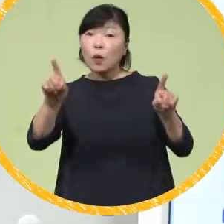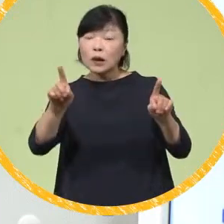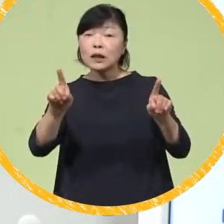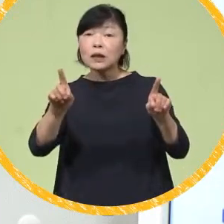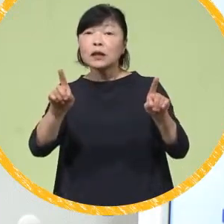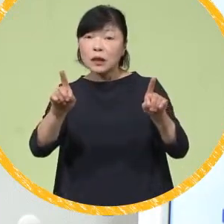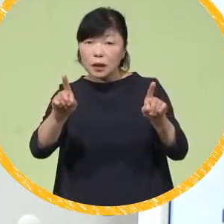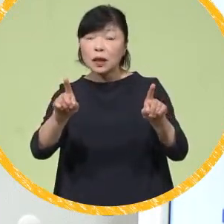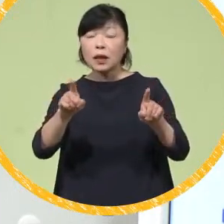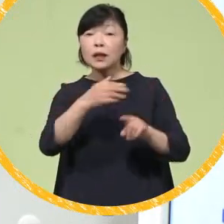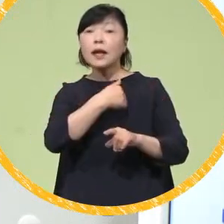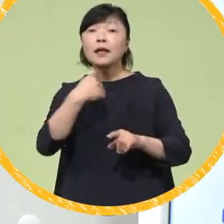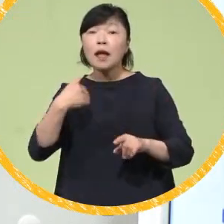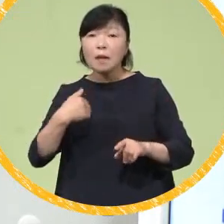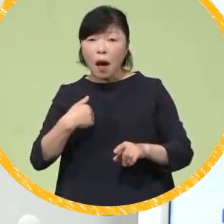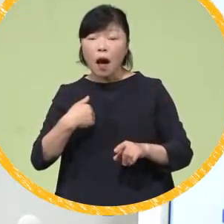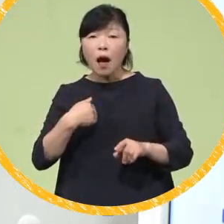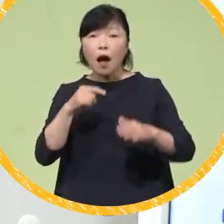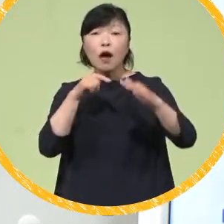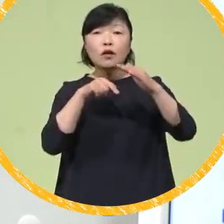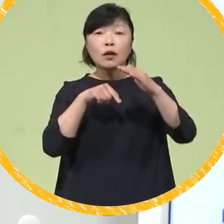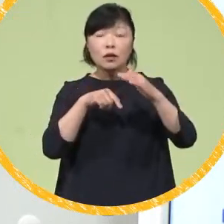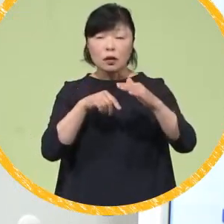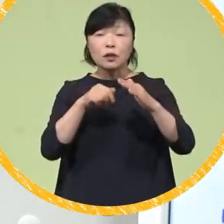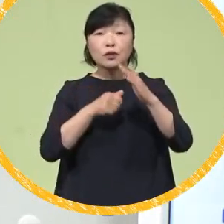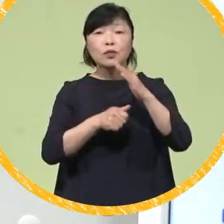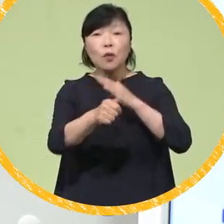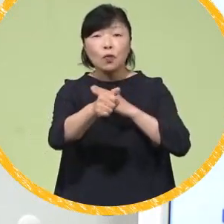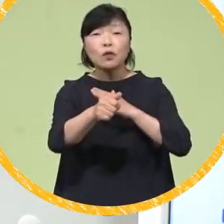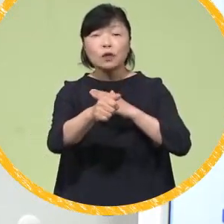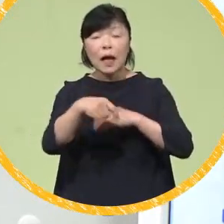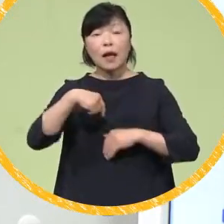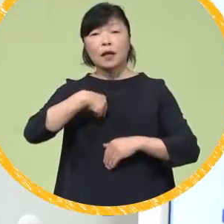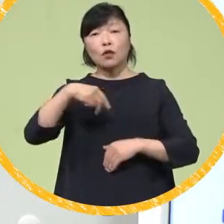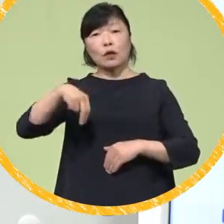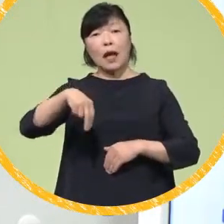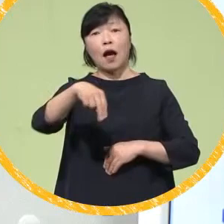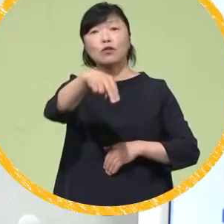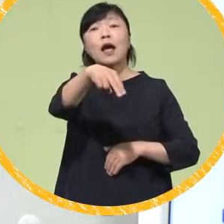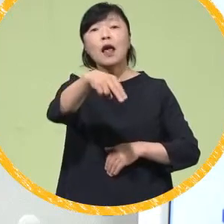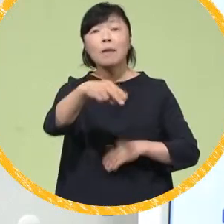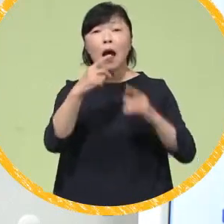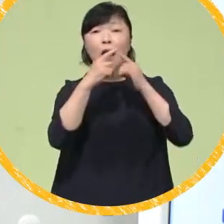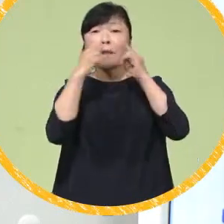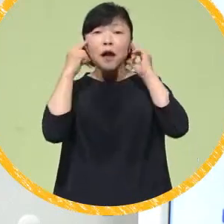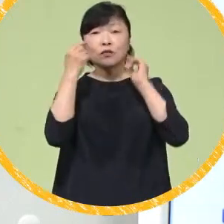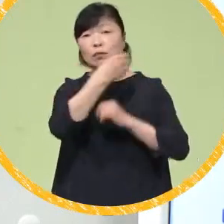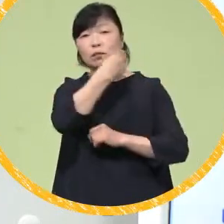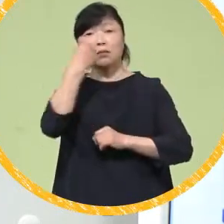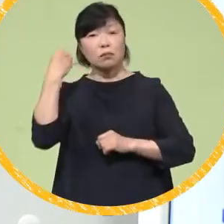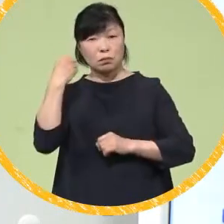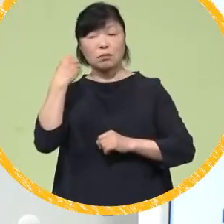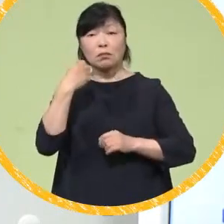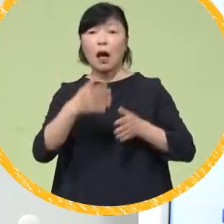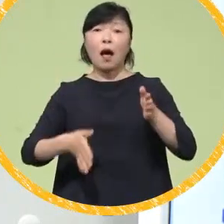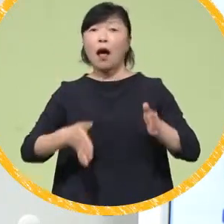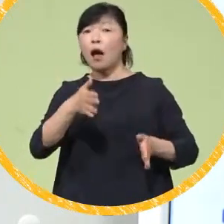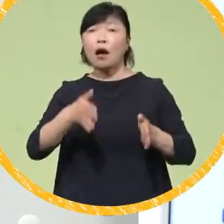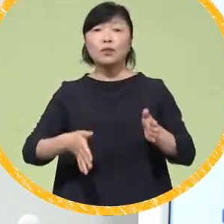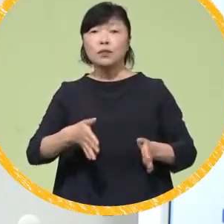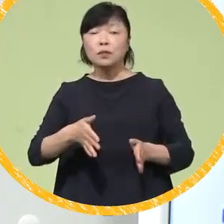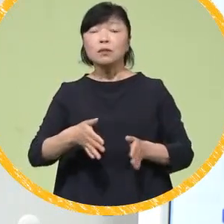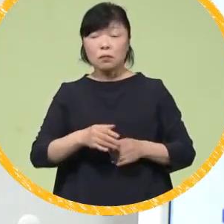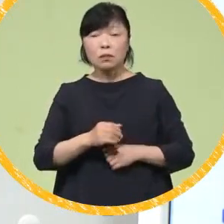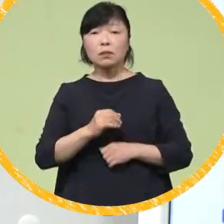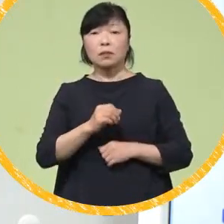であれば、はい、まあ、外であればね、まあ、例えばお一人とかなんかで歩いていらっしゃる状況であれば、はい、無理にマスクはなさらずに外していただいて、